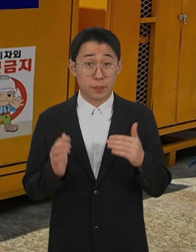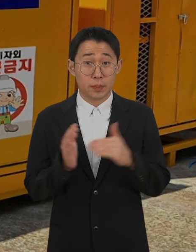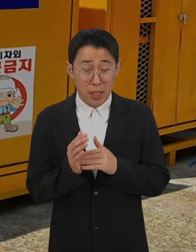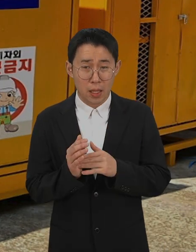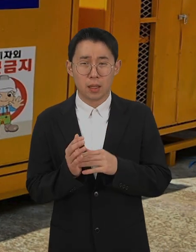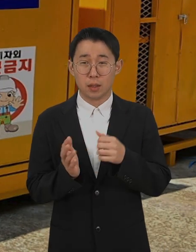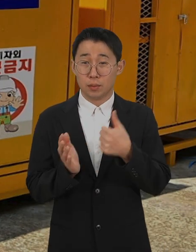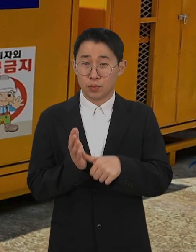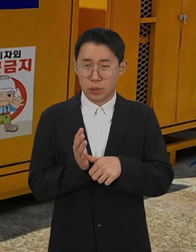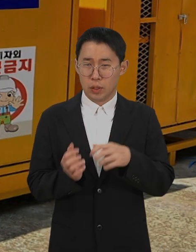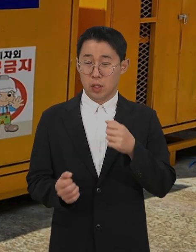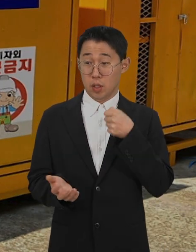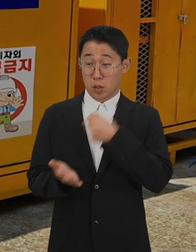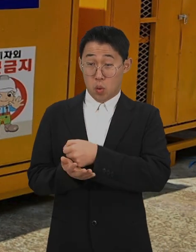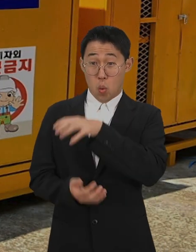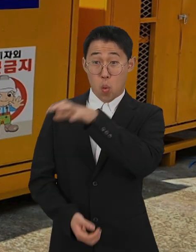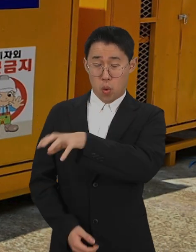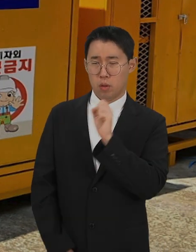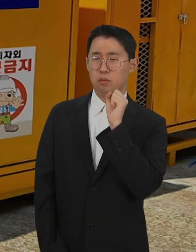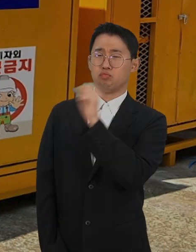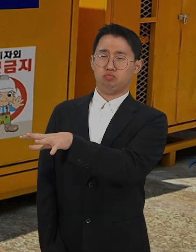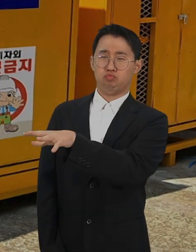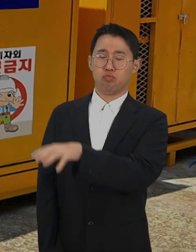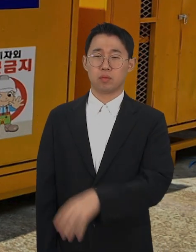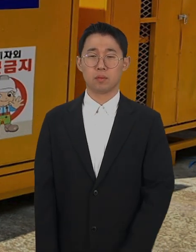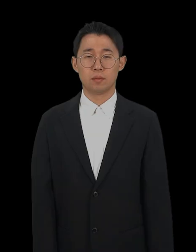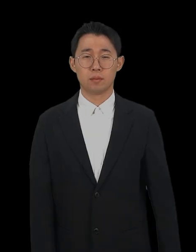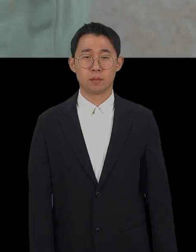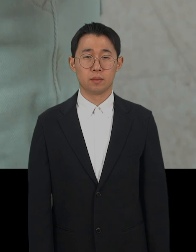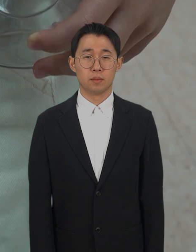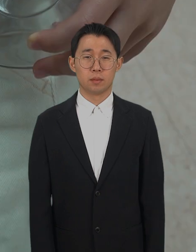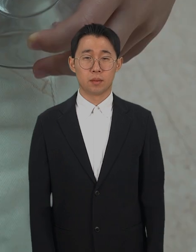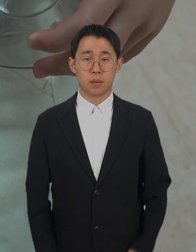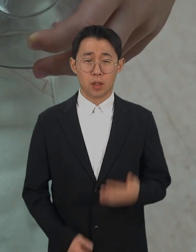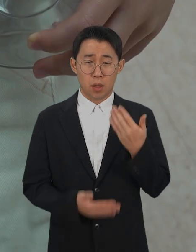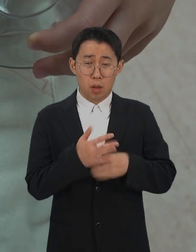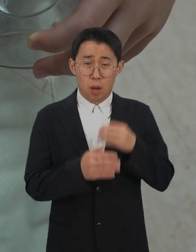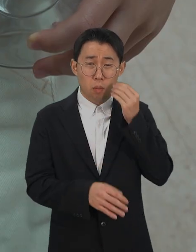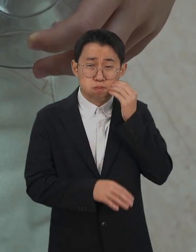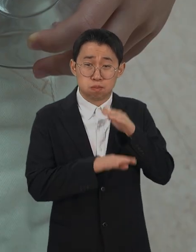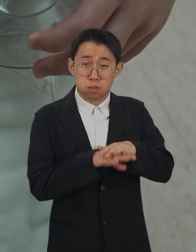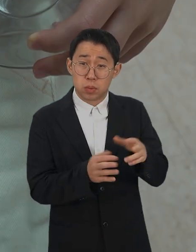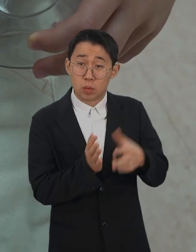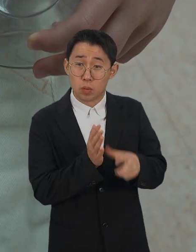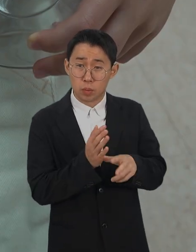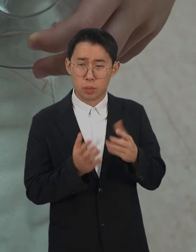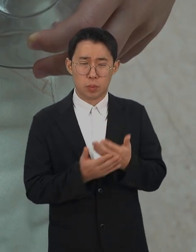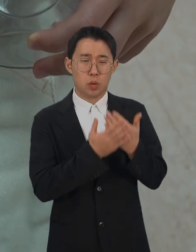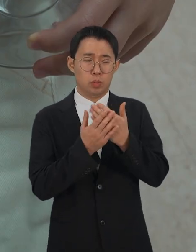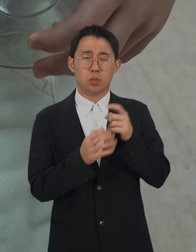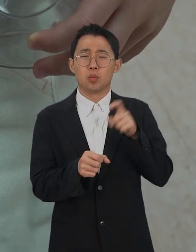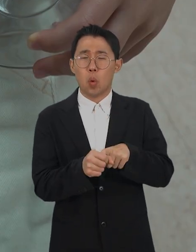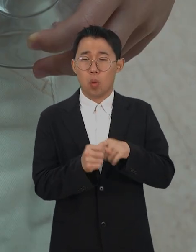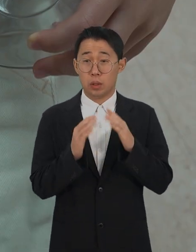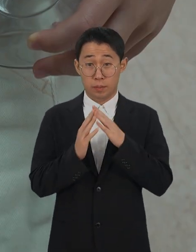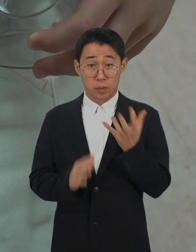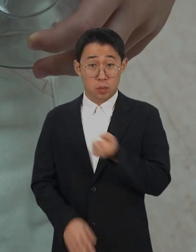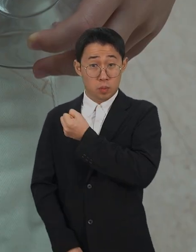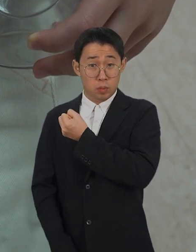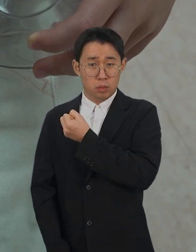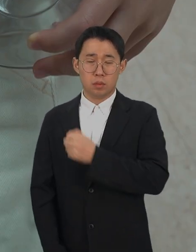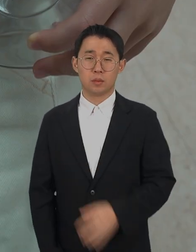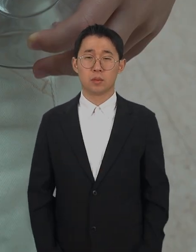실험 후 나온 폐수나 약품은 정해진 곳에만 버려야 한다. 남은 실험 재료는 복습을 위해 집에